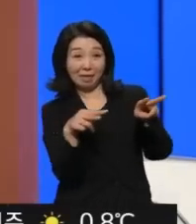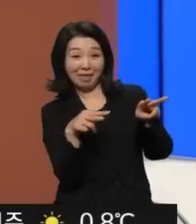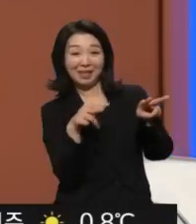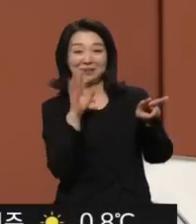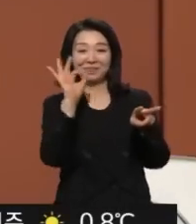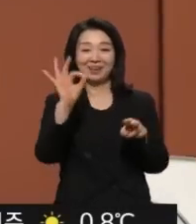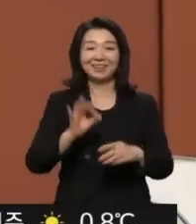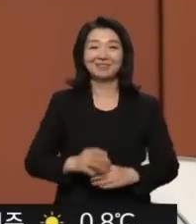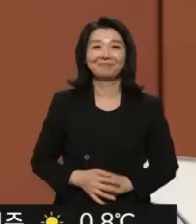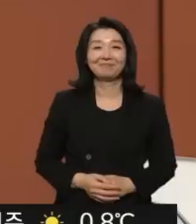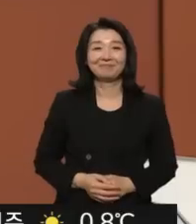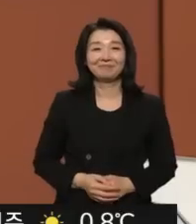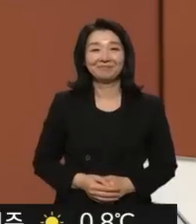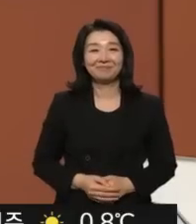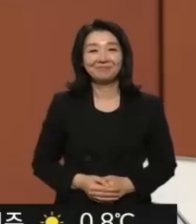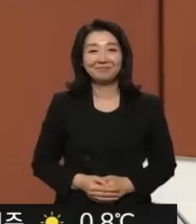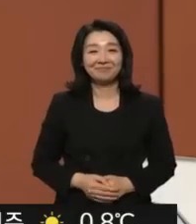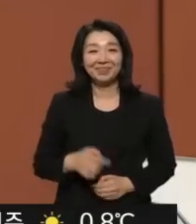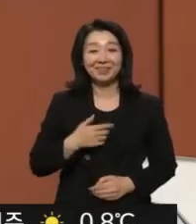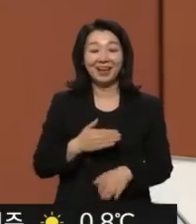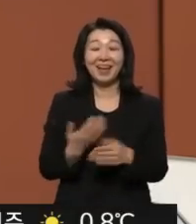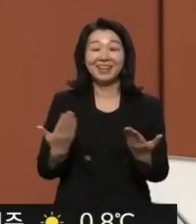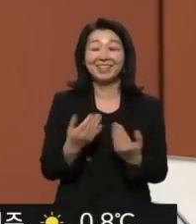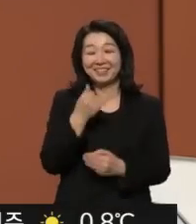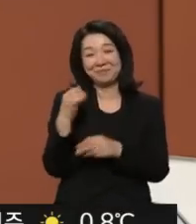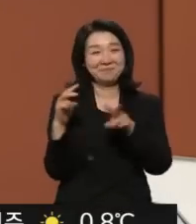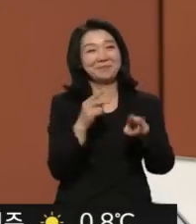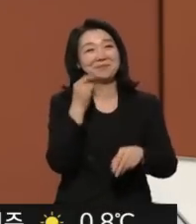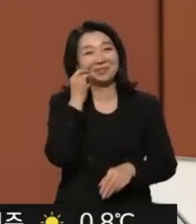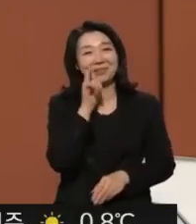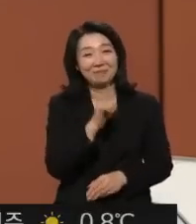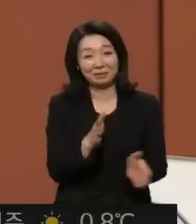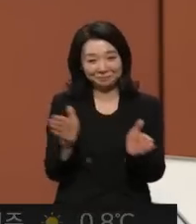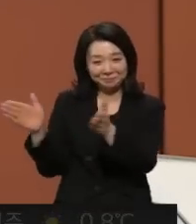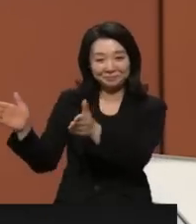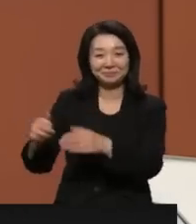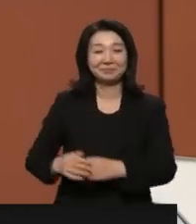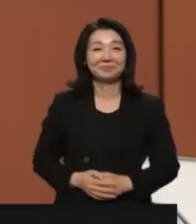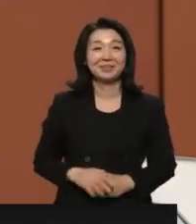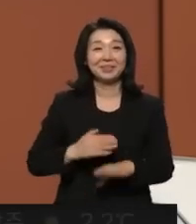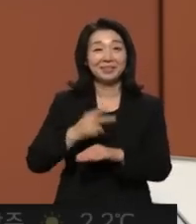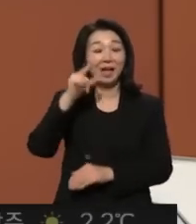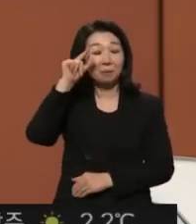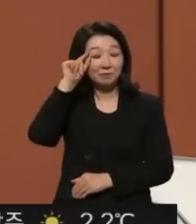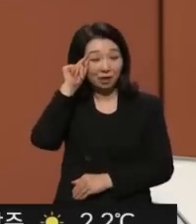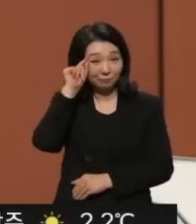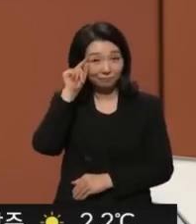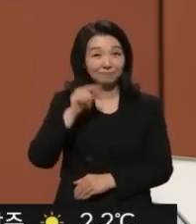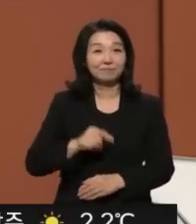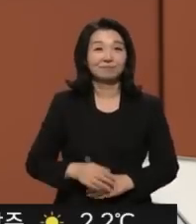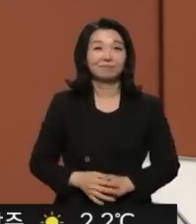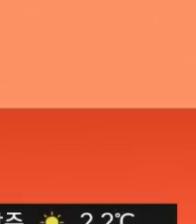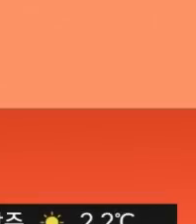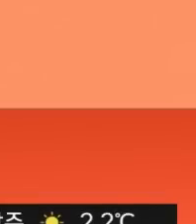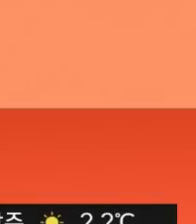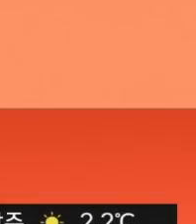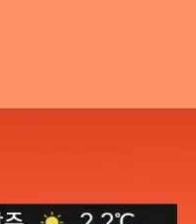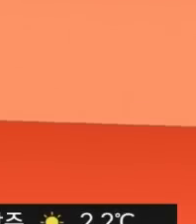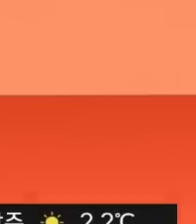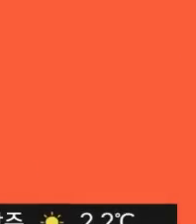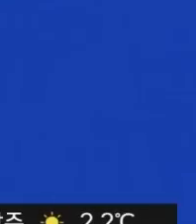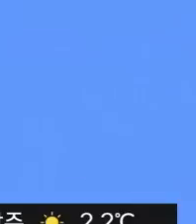백반장을 쳐다보고 있네요. 전 할 일이 좀 있어서요. 네, 자 좋습니다. 다음은 박준호 마커의 줌인으로 가겠습니다.